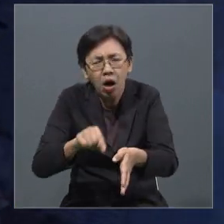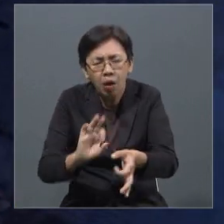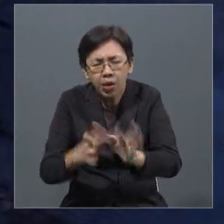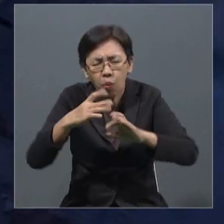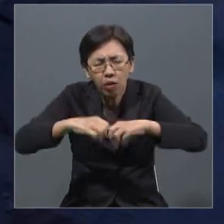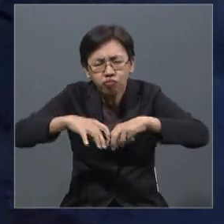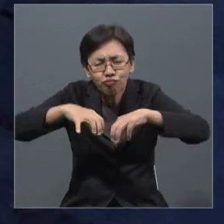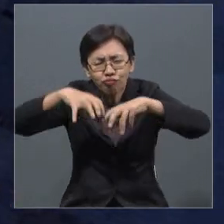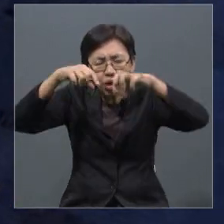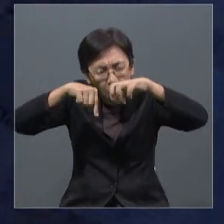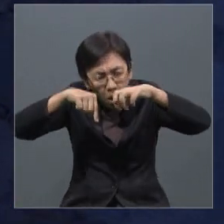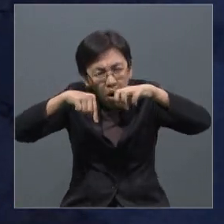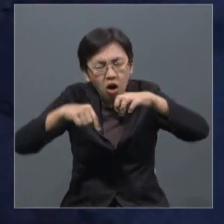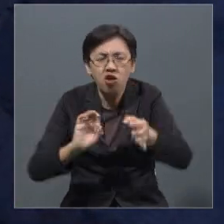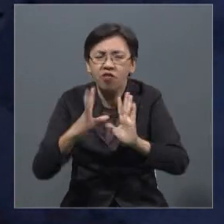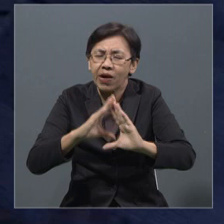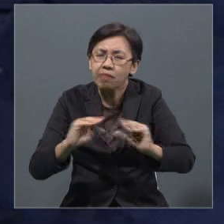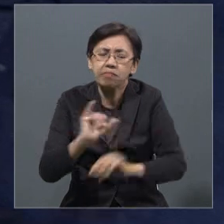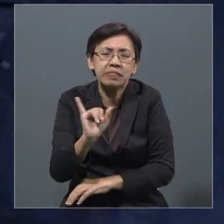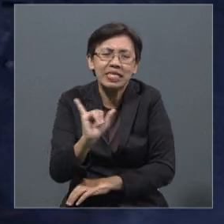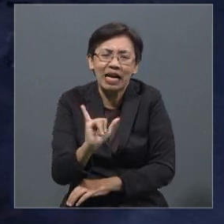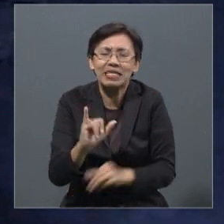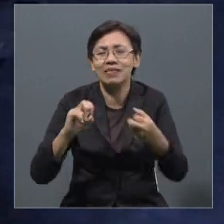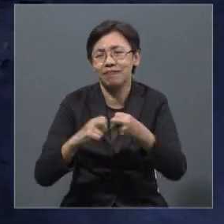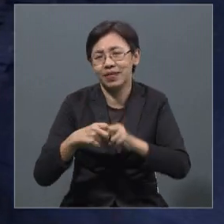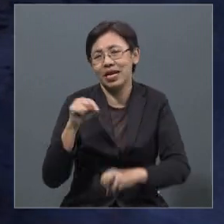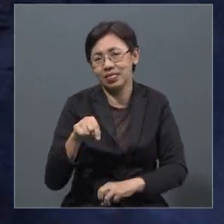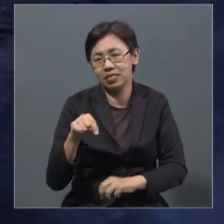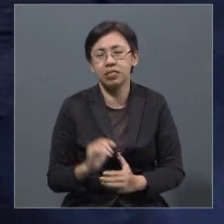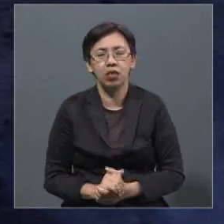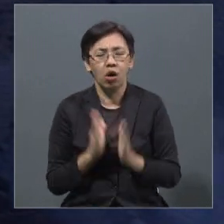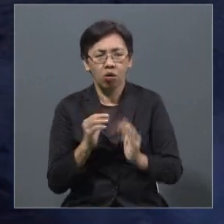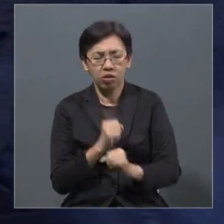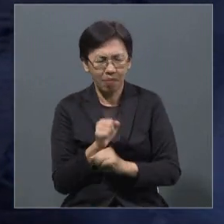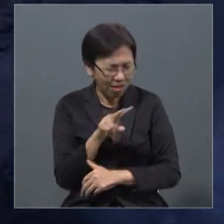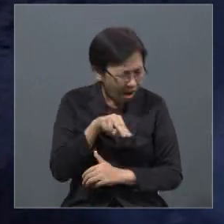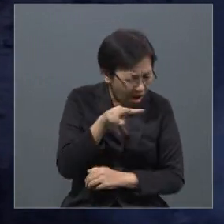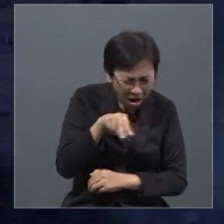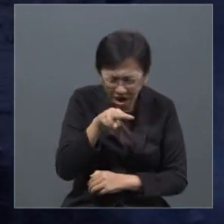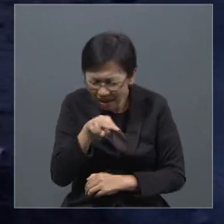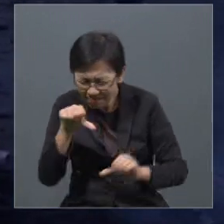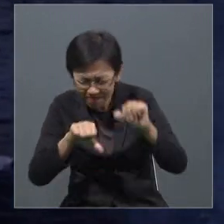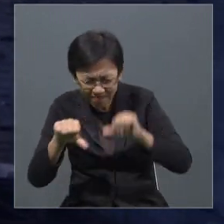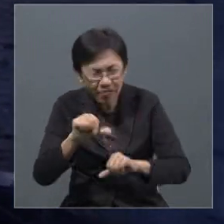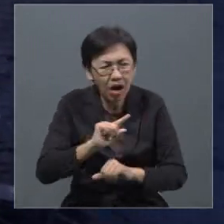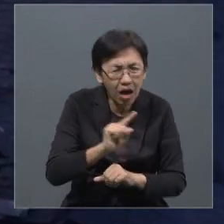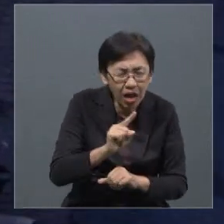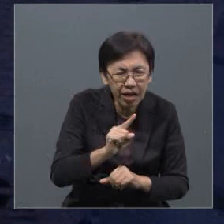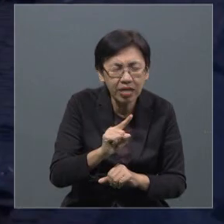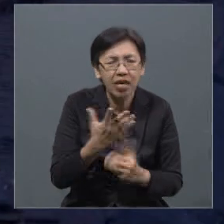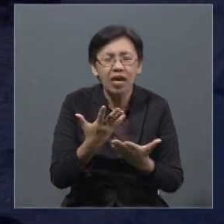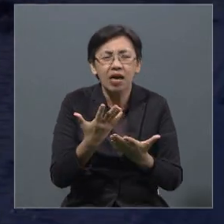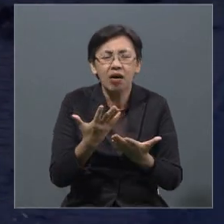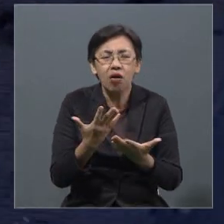มากคือสาเหตุที่ทำให้มันไม่มอดซะทีคุณผู้ชมเมื่อวานนี้เนี่ยเจ้าหน้าที่เขาก็ต้องหาครับว่าตกลงมันเป็นสารอะไรเขาก็ใช้เครื่อง